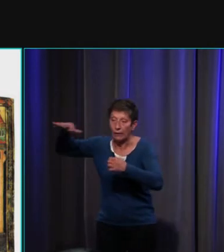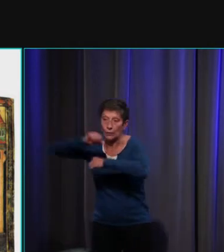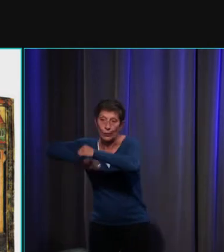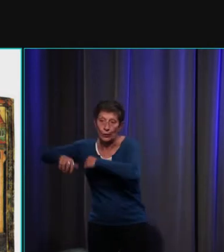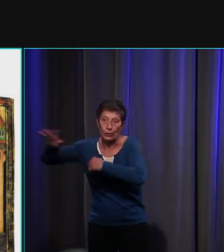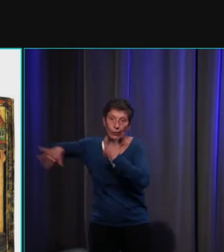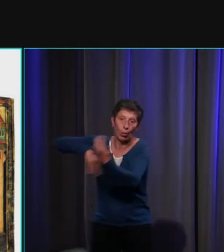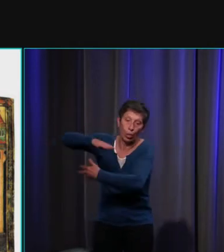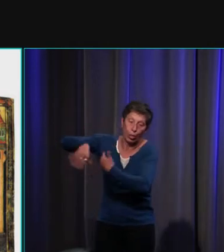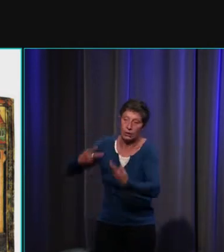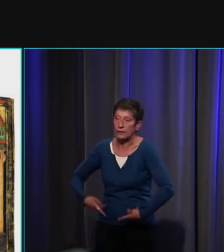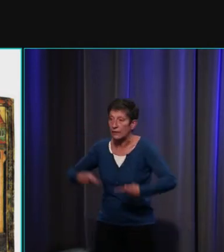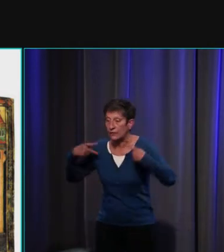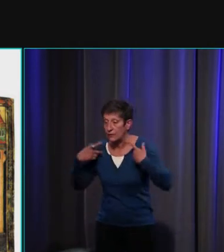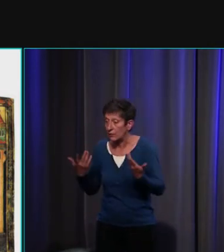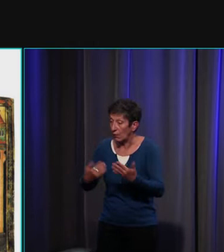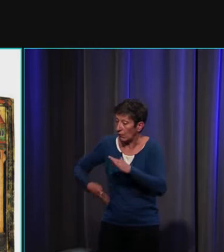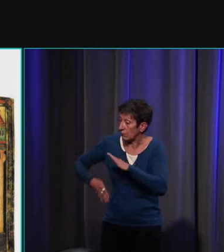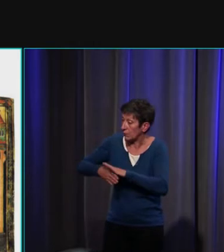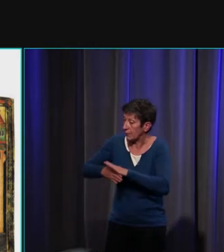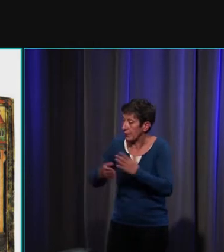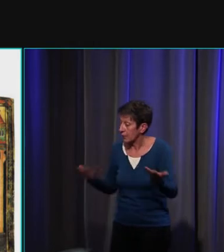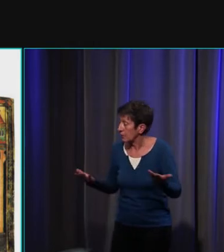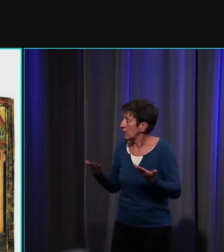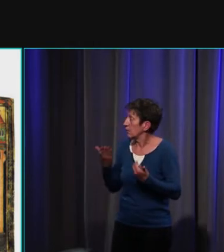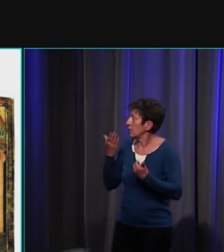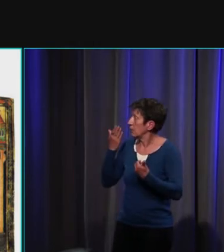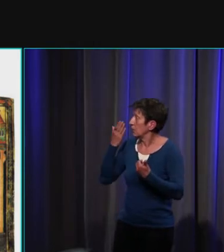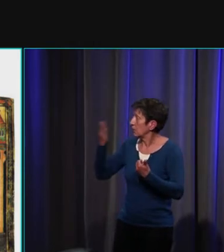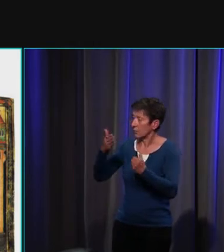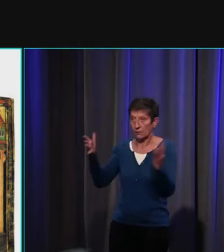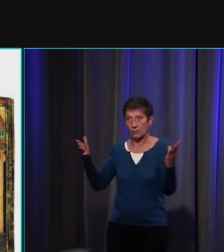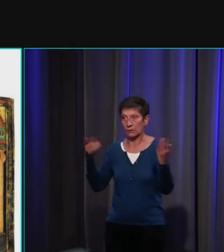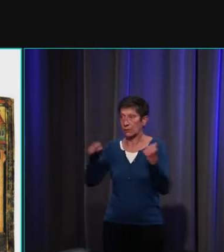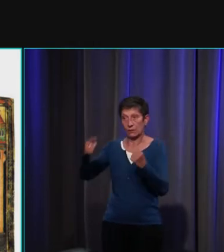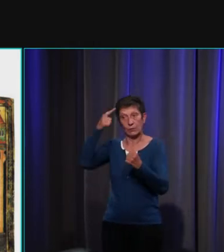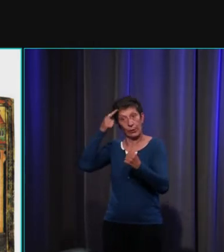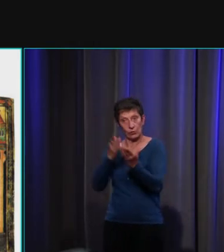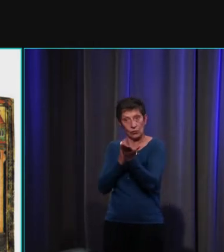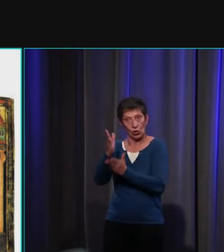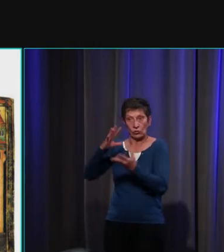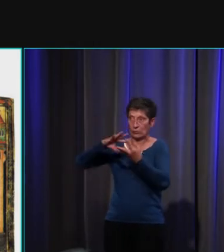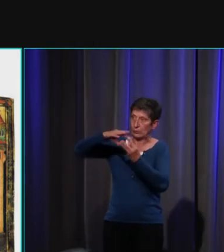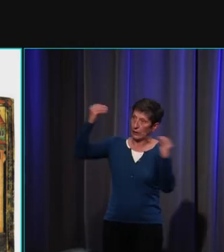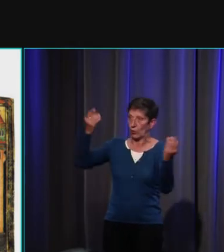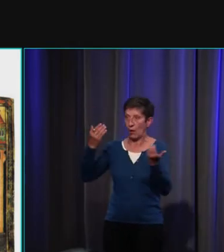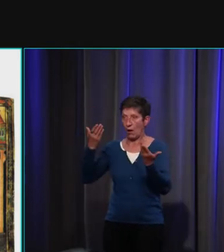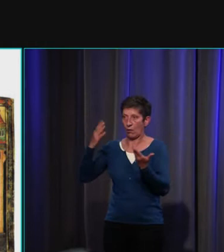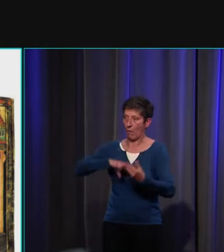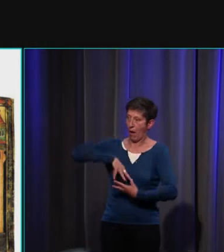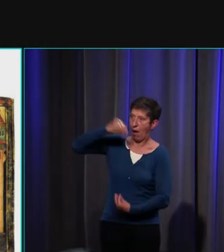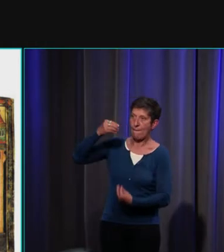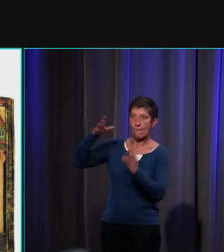l'origine en tout cas il interpréta au sens spirituel l'union de l'homme avec dieu pour qu'un chrétien dise ça pour qu'ils abandonnent